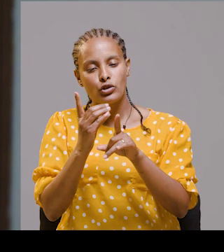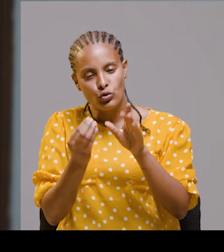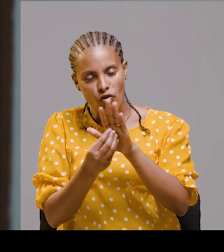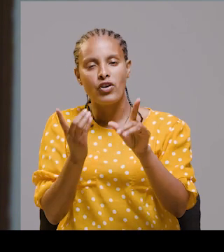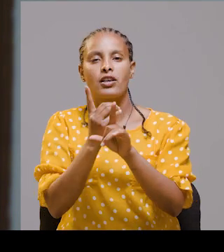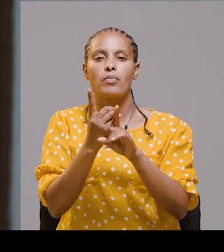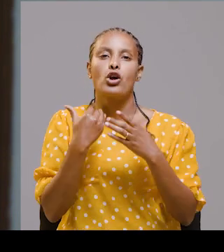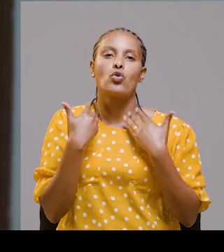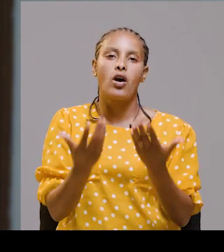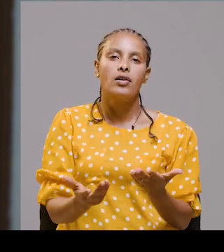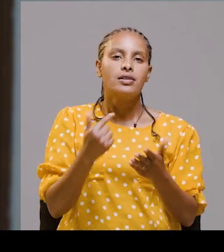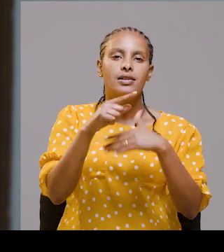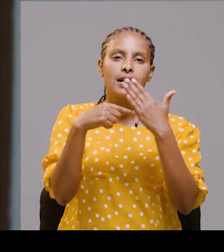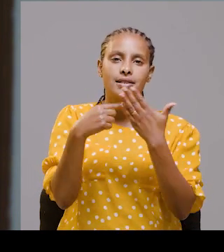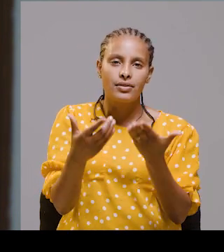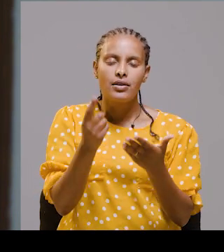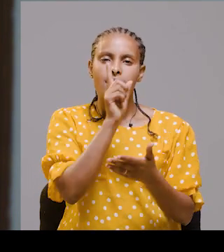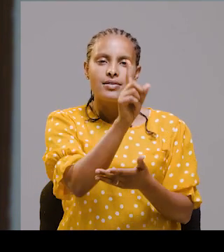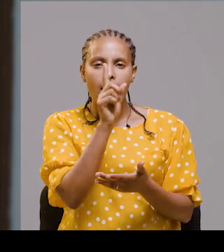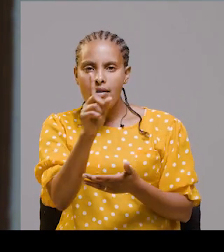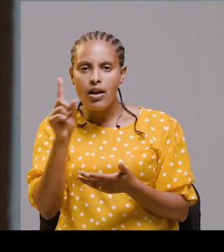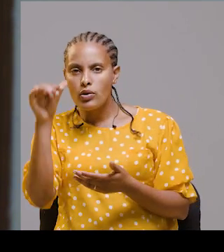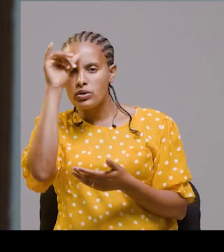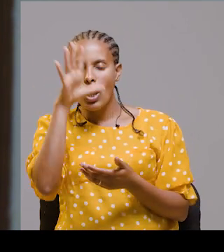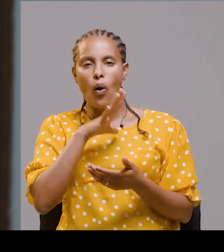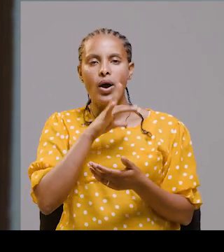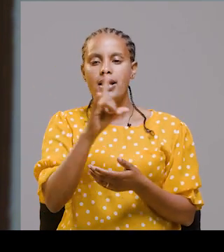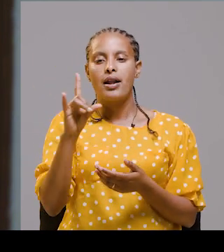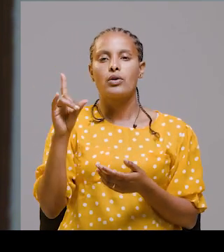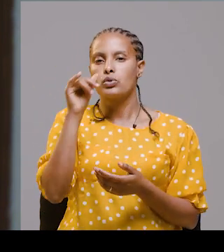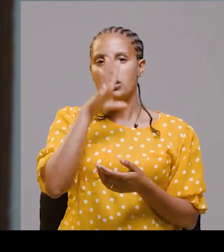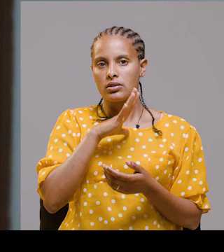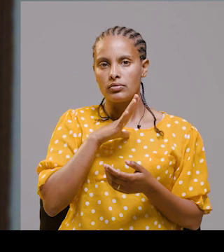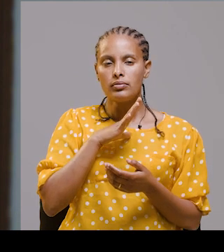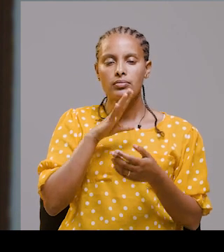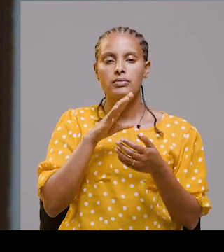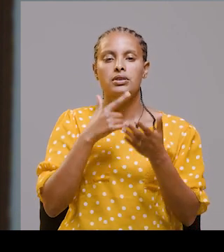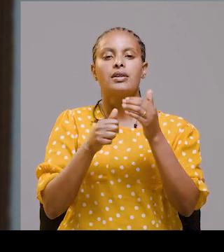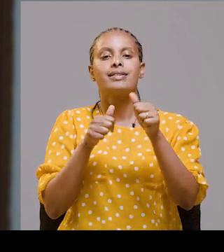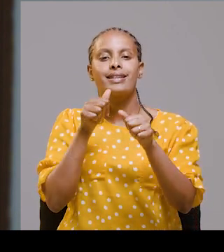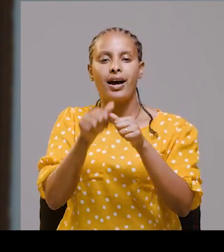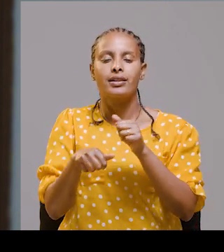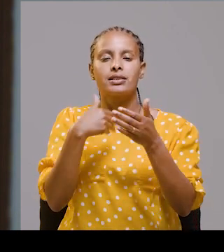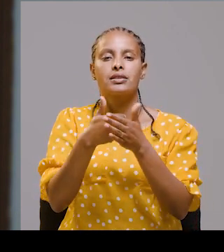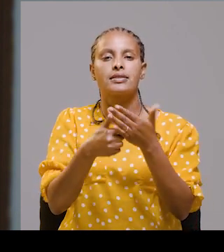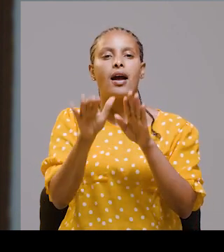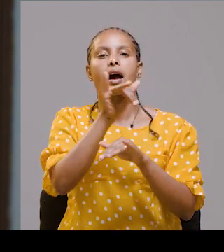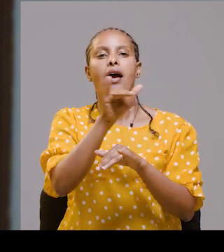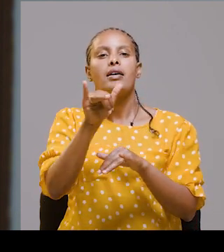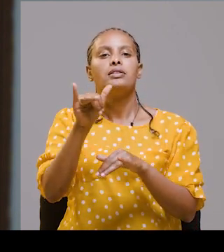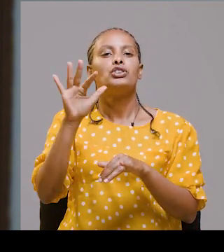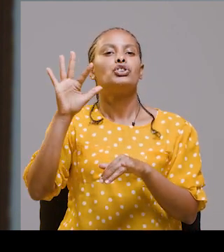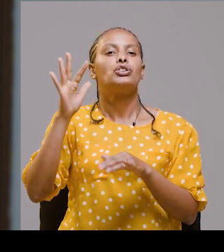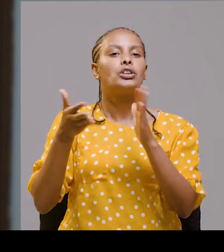ይፈጠርባቸዋል ስለዚህ ያንዳንዱ ሰው ማለት ነው እንደ ግለሰብ እነዚህ ጥቃት የደረሰባቸው እንዲህ አይነት ችግር ያላቸው ሰዎች